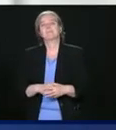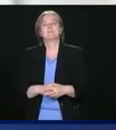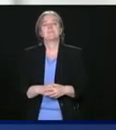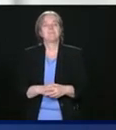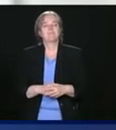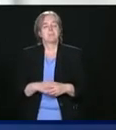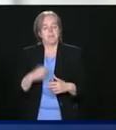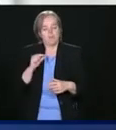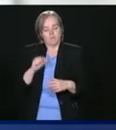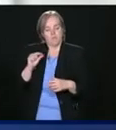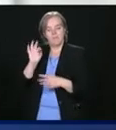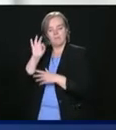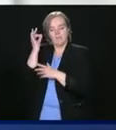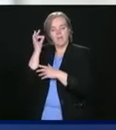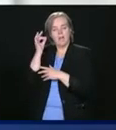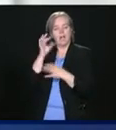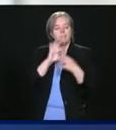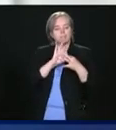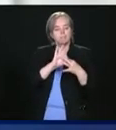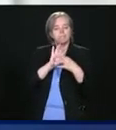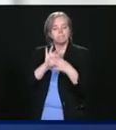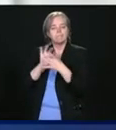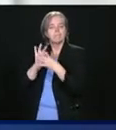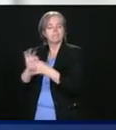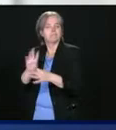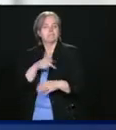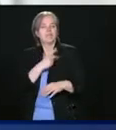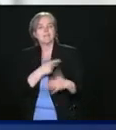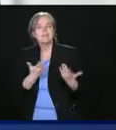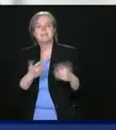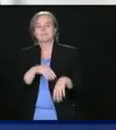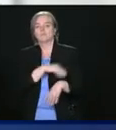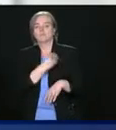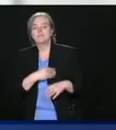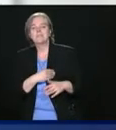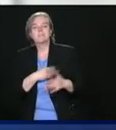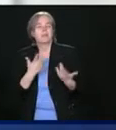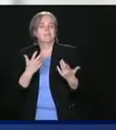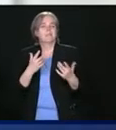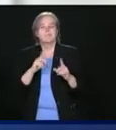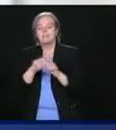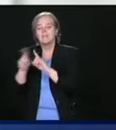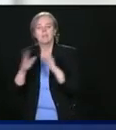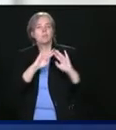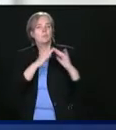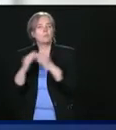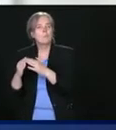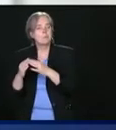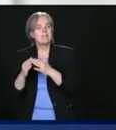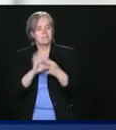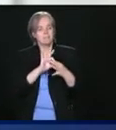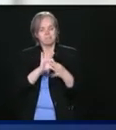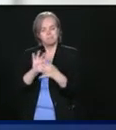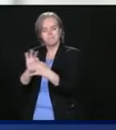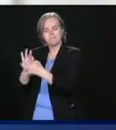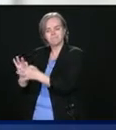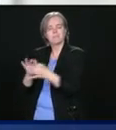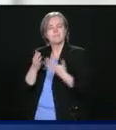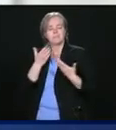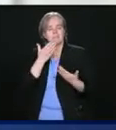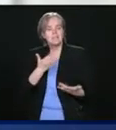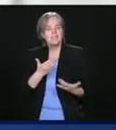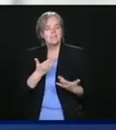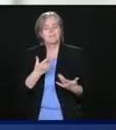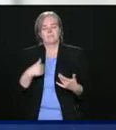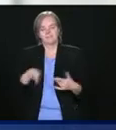l'avant ensemble et de façon coordonnée avec les premiers ministres des provinces, les municipalités, le gouvernement fédéral